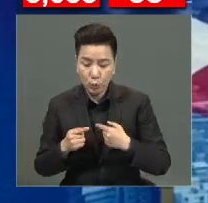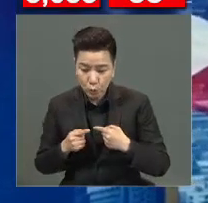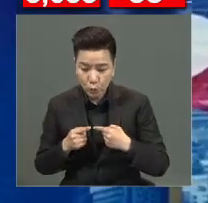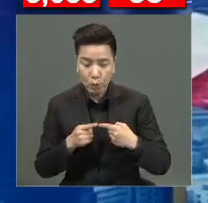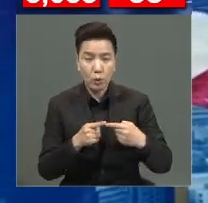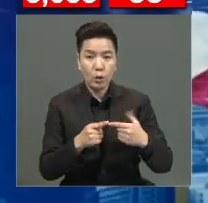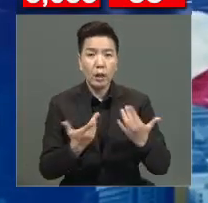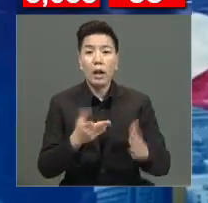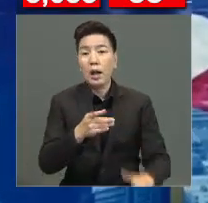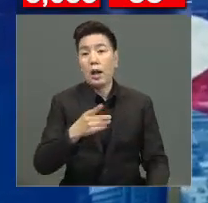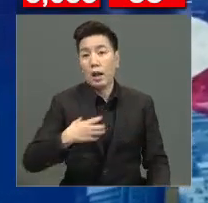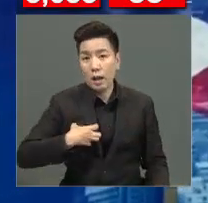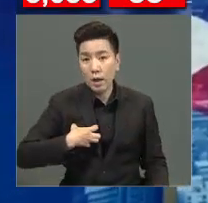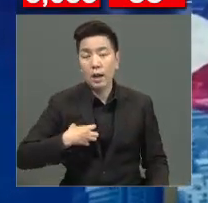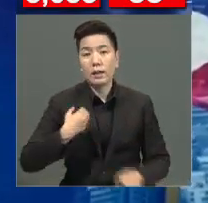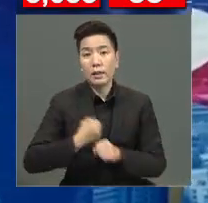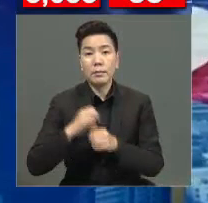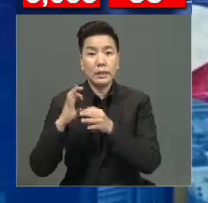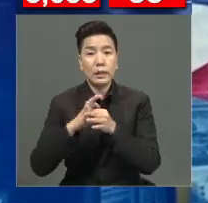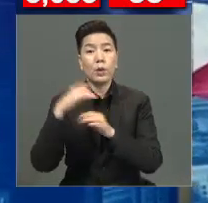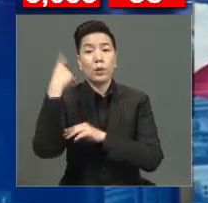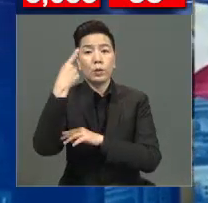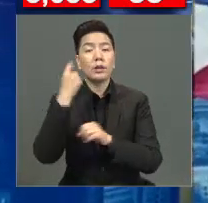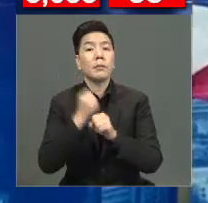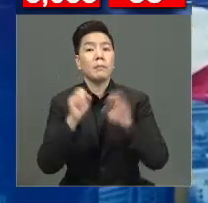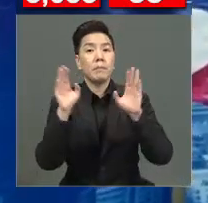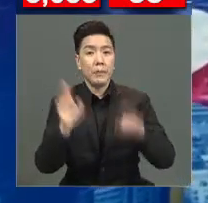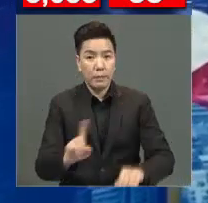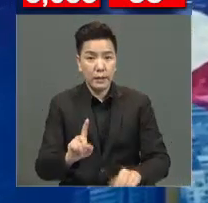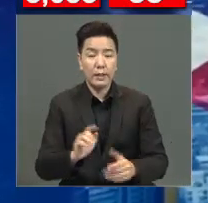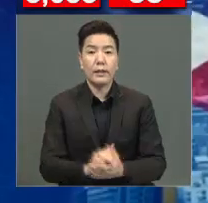ราจะทำยังไงกับเรื่องการท่องเที่ยวทำยังไงกับเรื่องการ